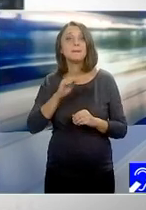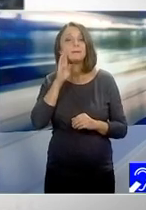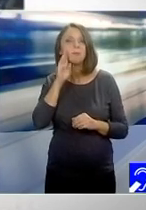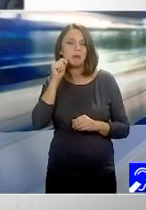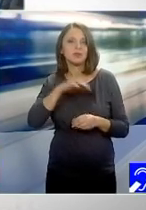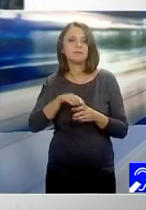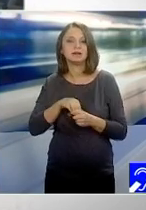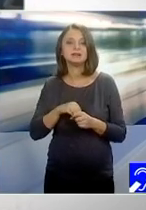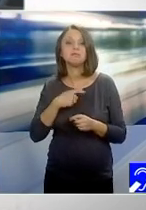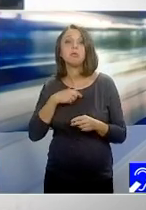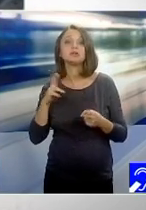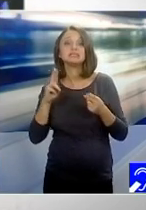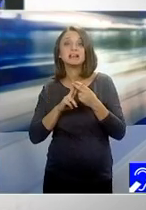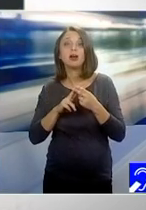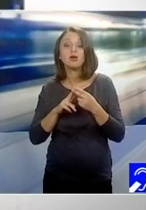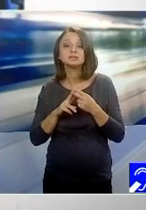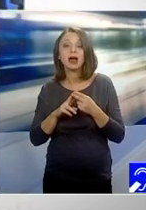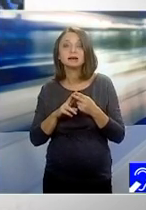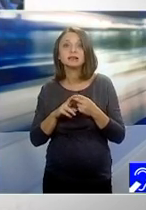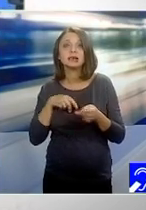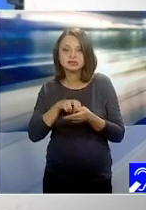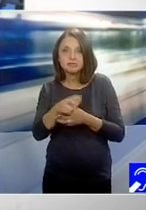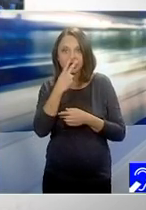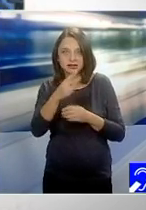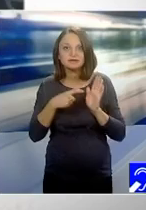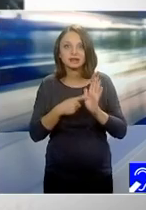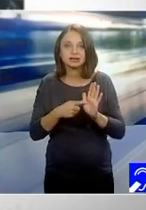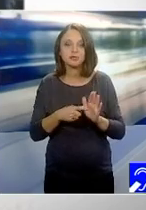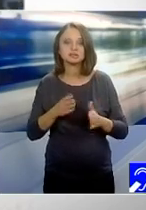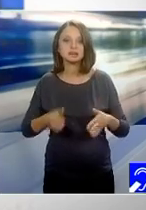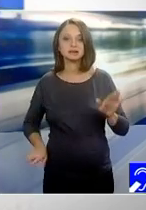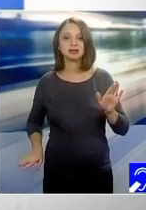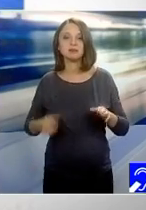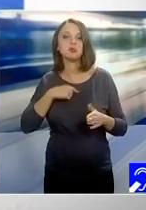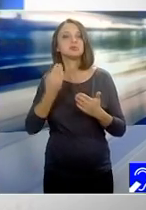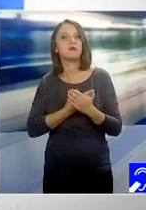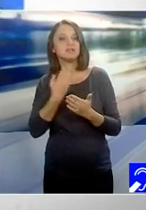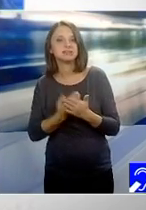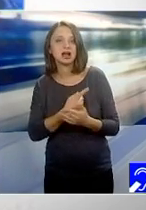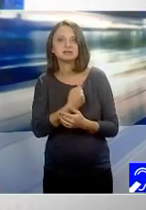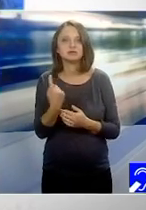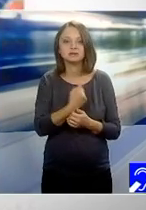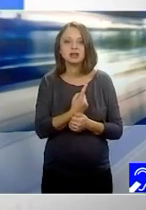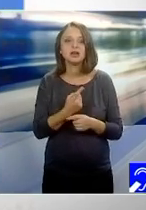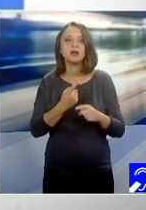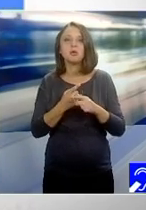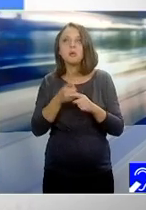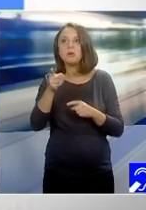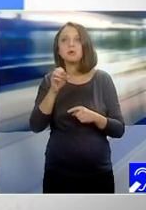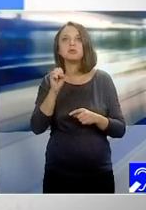părinții pot să intre în contact. Părinții pot să meargă să vadă demonstrațiile. Pot să stea de vorbă. Pot să stea de vorbă cu Simona Noja și